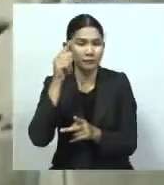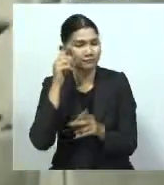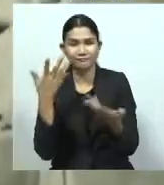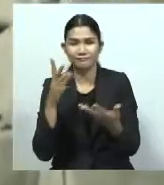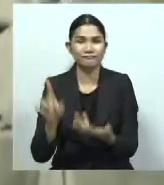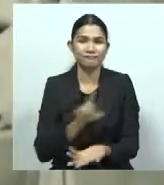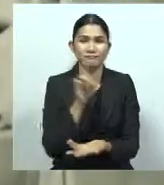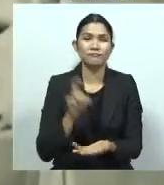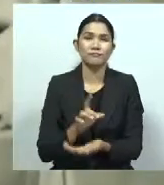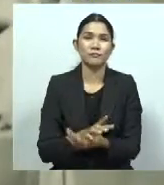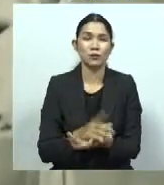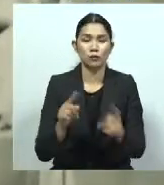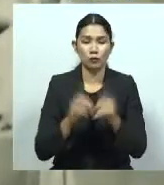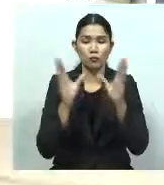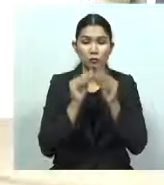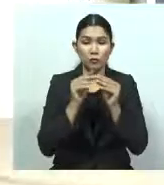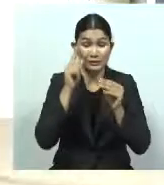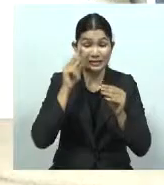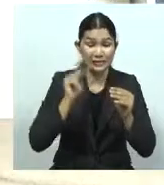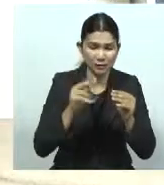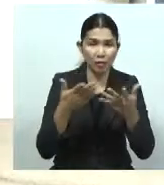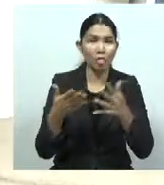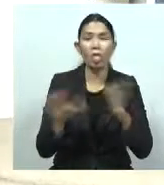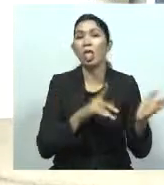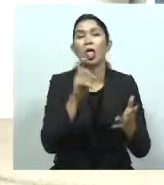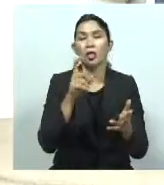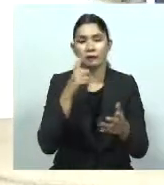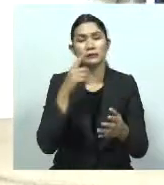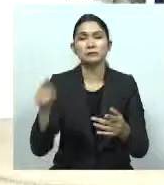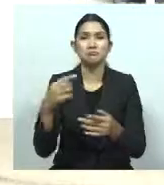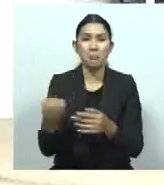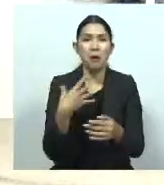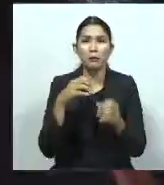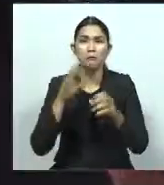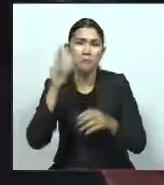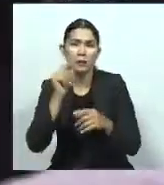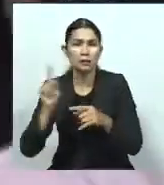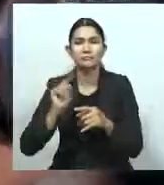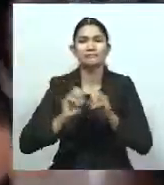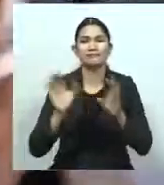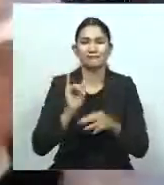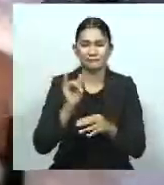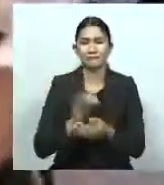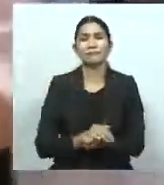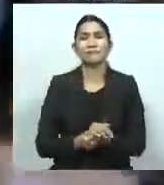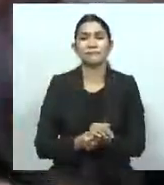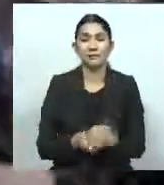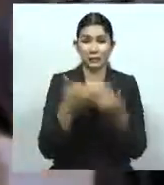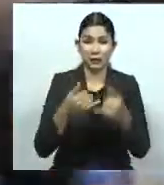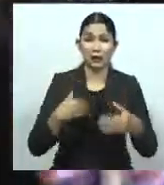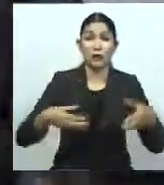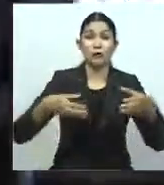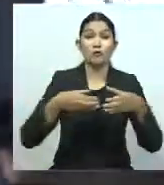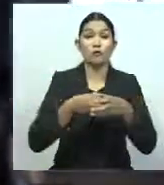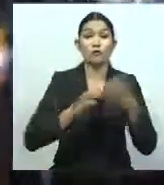หลังจากที่ประชุมล่มก็ยังไม่มีความเคลื่อนไหวใดๆจากพักประชาธิปัตย์นะครับมาดูในส่วนของภูมิใจไทยกันบ้